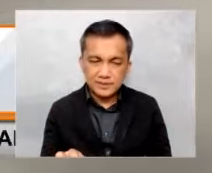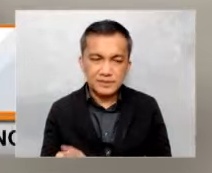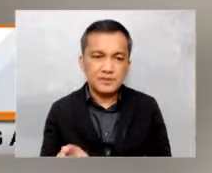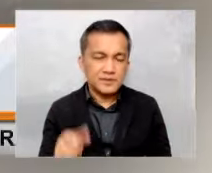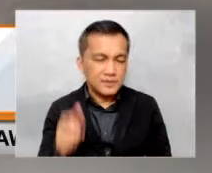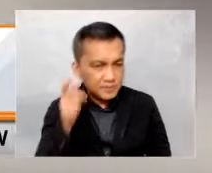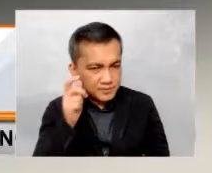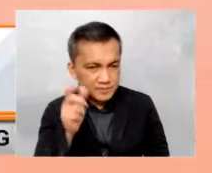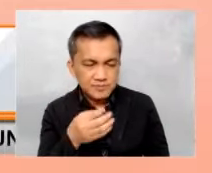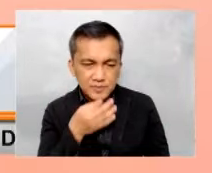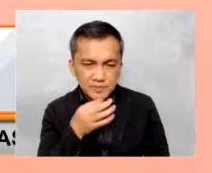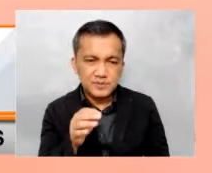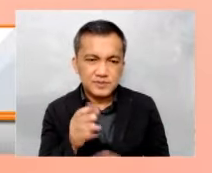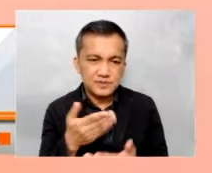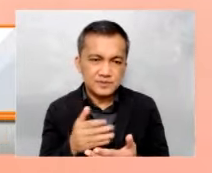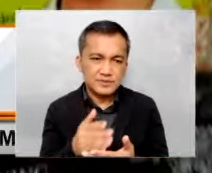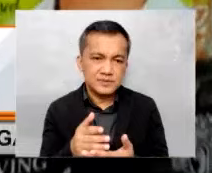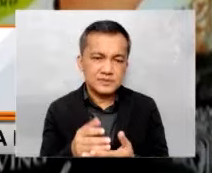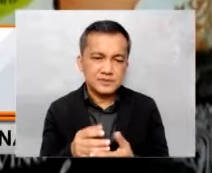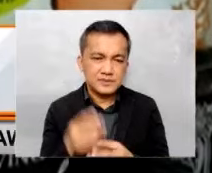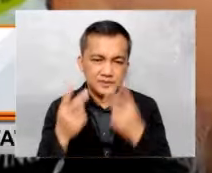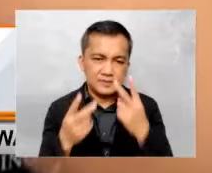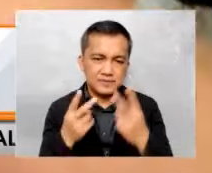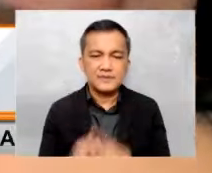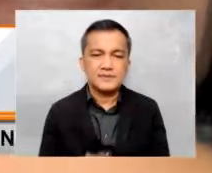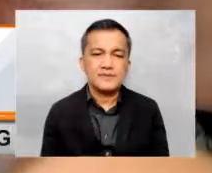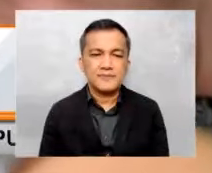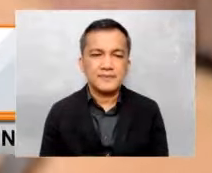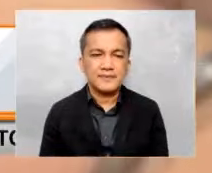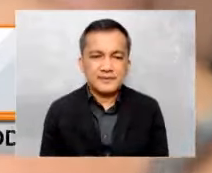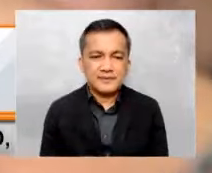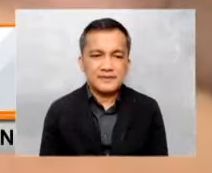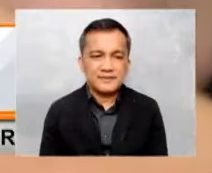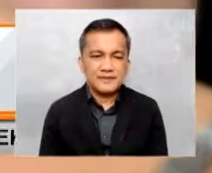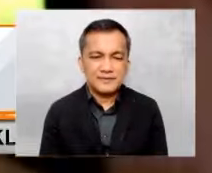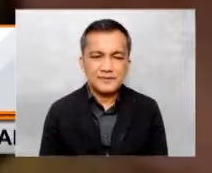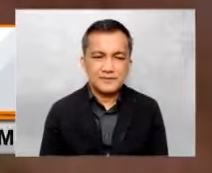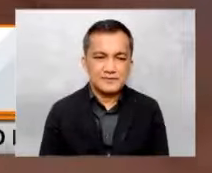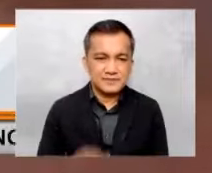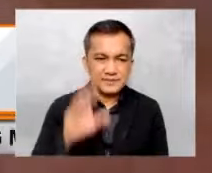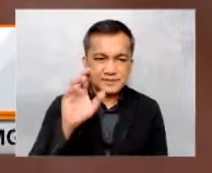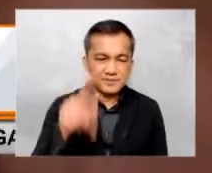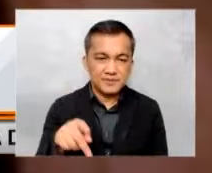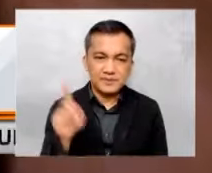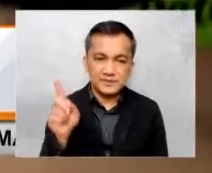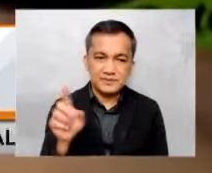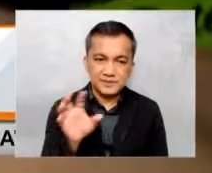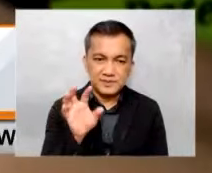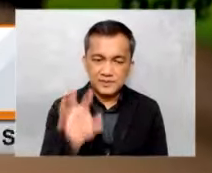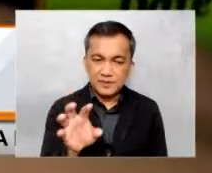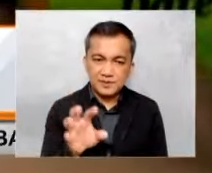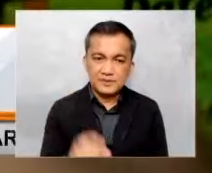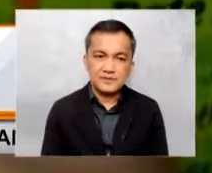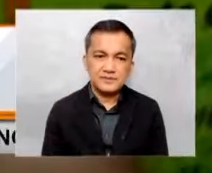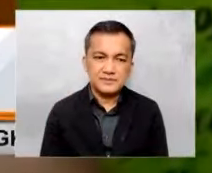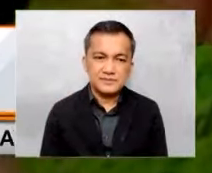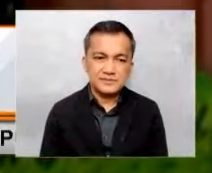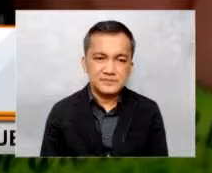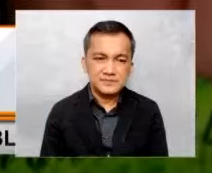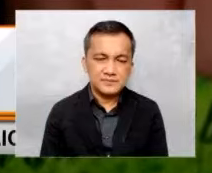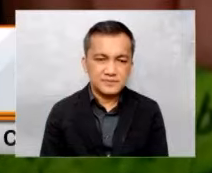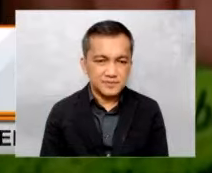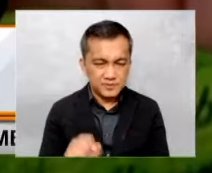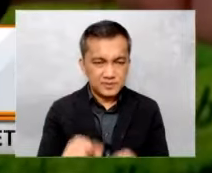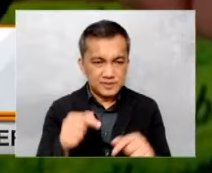paboritong songs ng iyong dinadalaw. Itapat lang ang cellphone sa QR code ng lapida, maaari na rin balikan